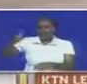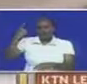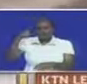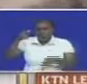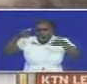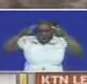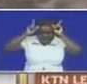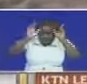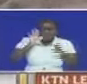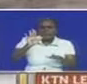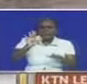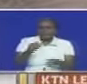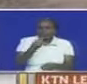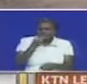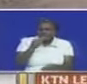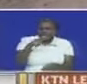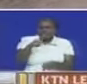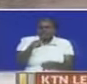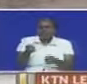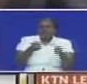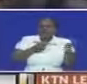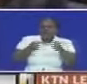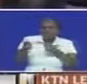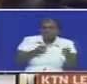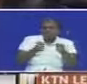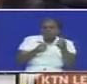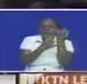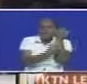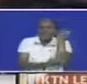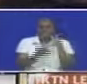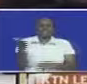mifugo ili kukabiliana na hali ya uchochole inayowakumba.